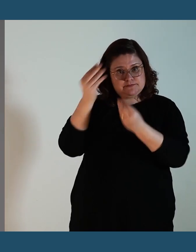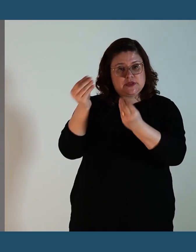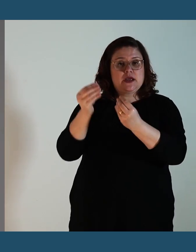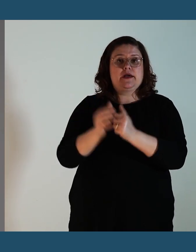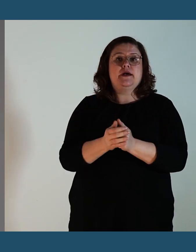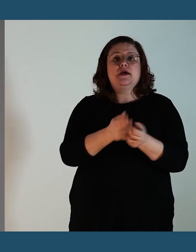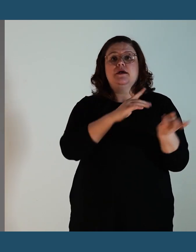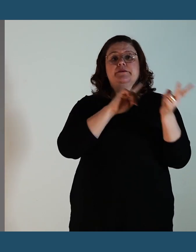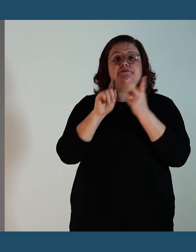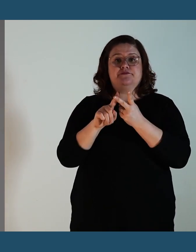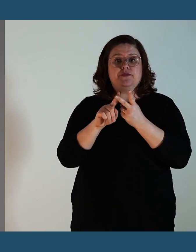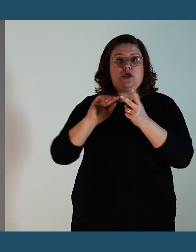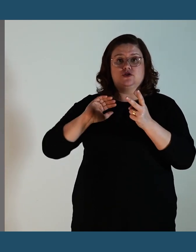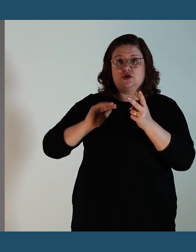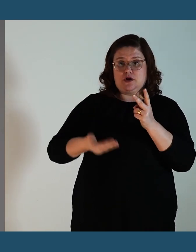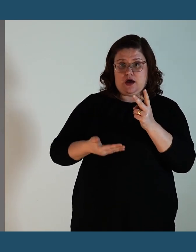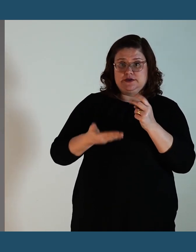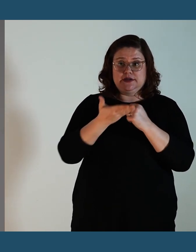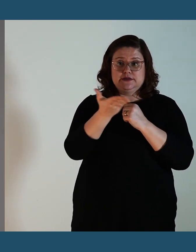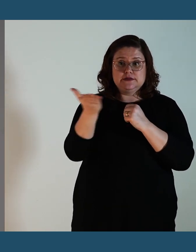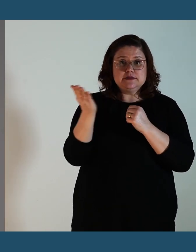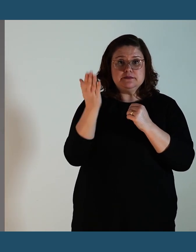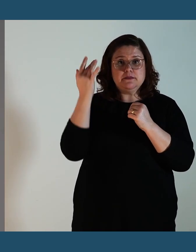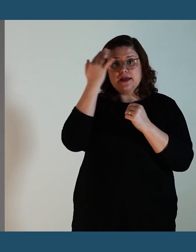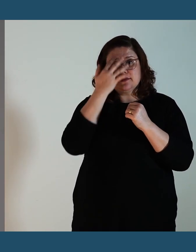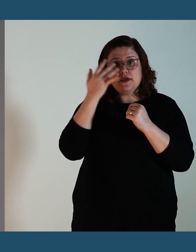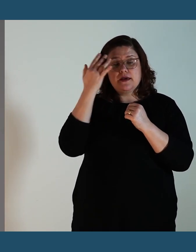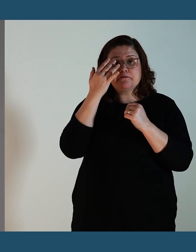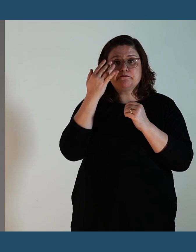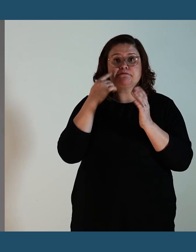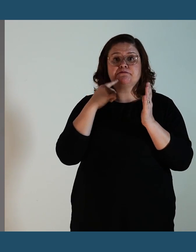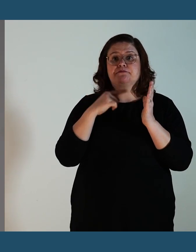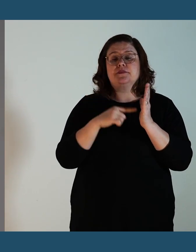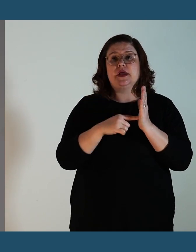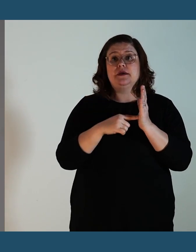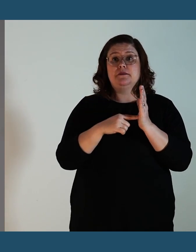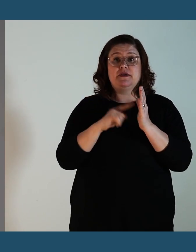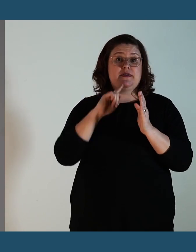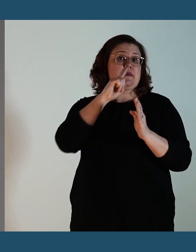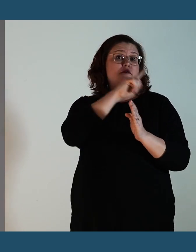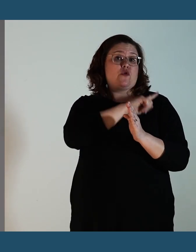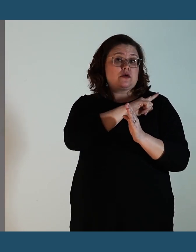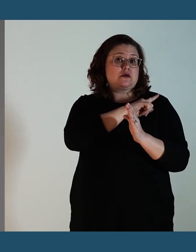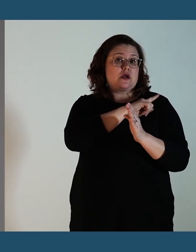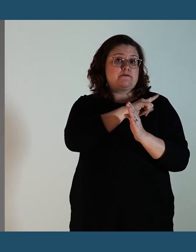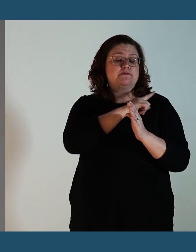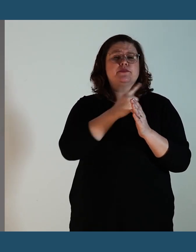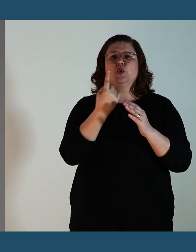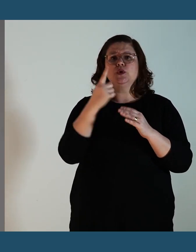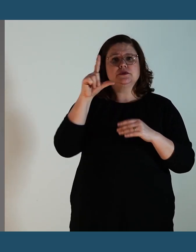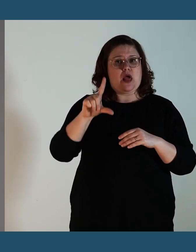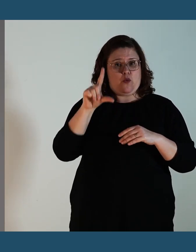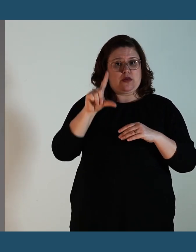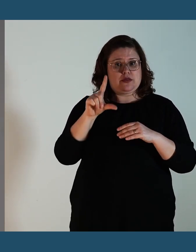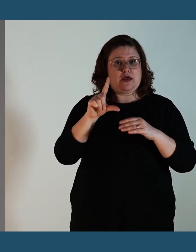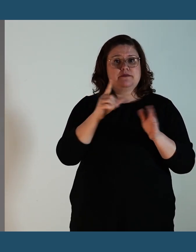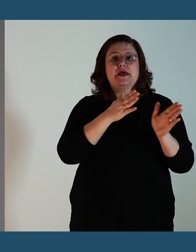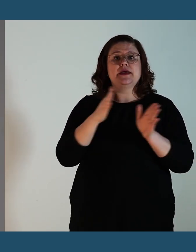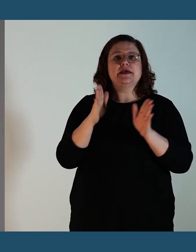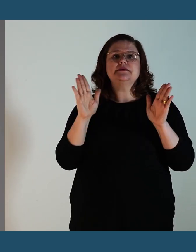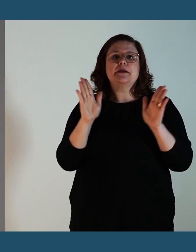jos mennään ihan naisiin, niin meillä oli esimerkiksi viime vuonna yhtenä lauantaina pikkujoulut